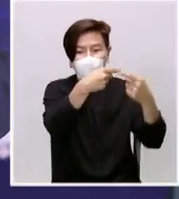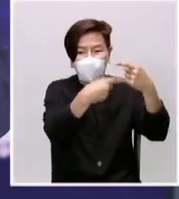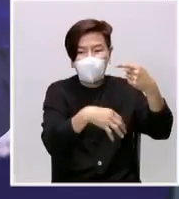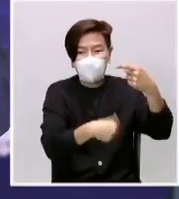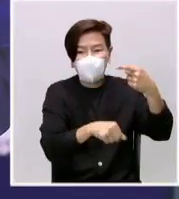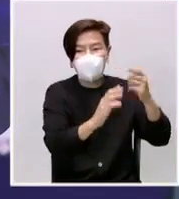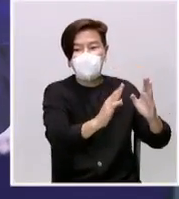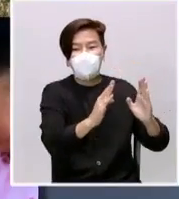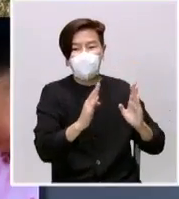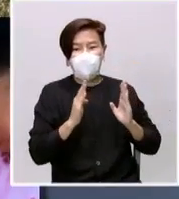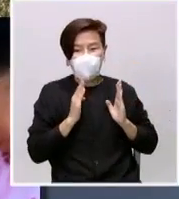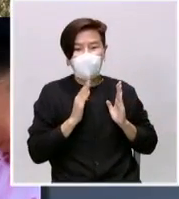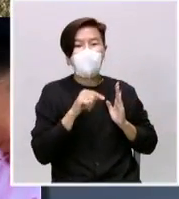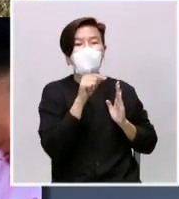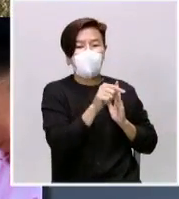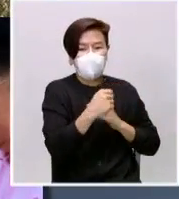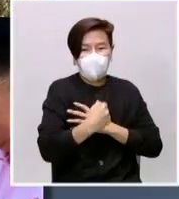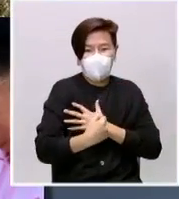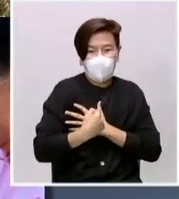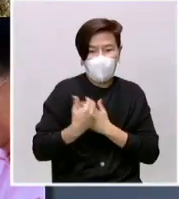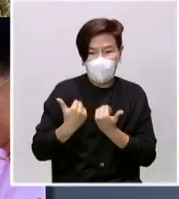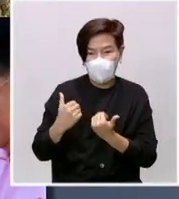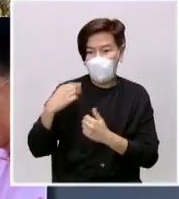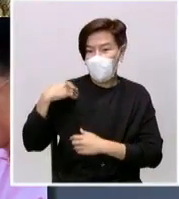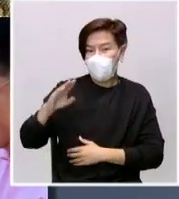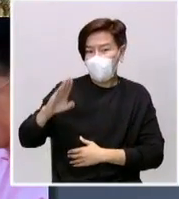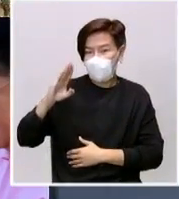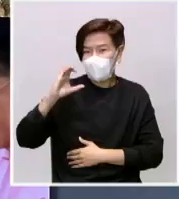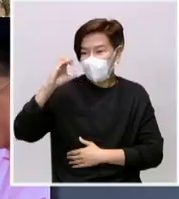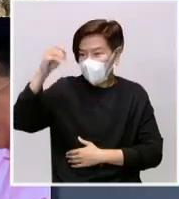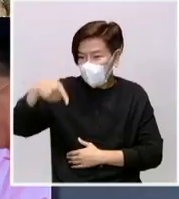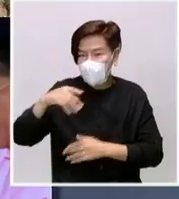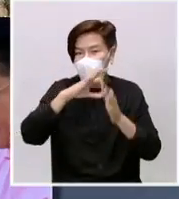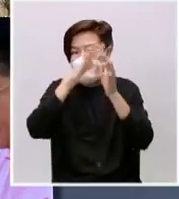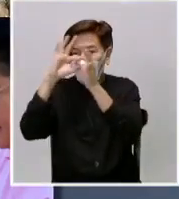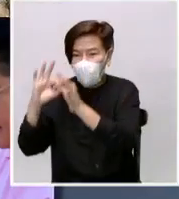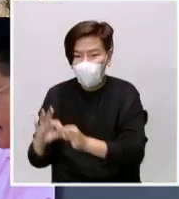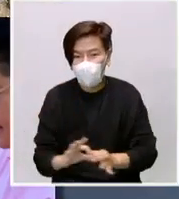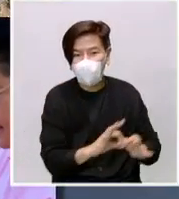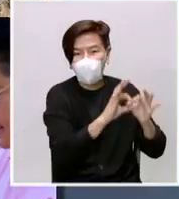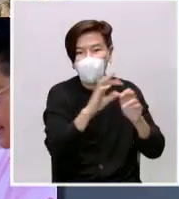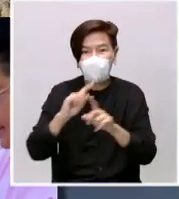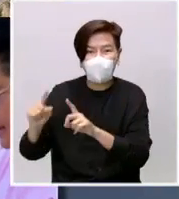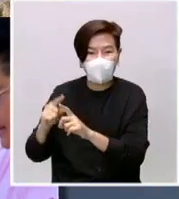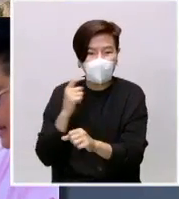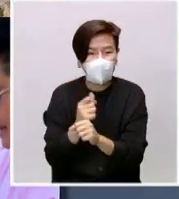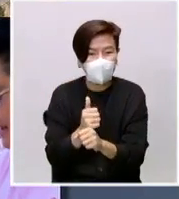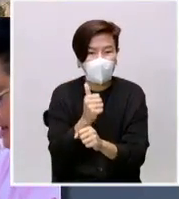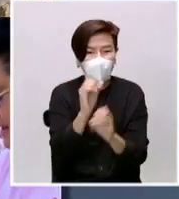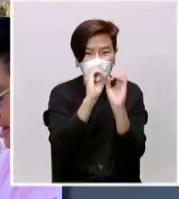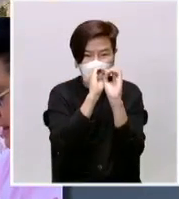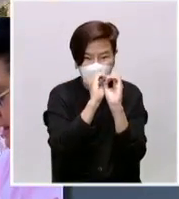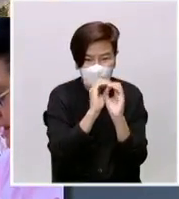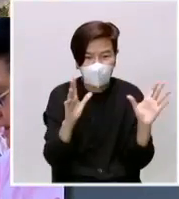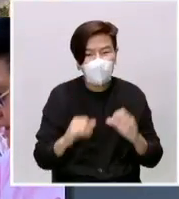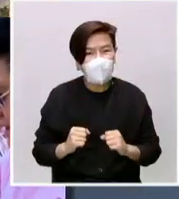าเครือ CPมุ่งมั่นที่จะทำให้ตลอดทั้งห่วงโซ่คุณค่ามีความโปร่งใสสูงสุดรวมทั้งความ